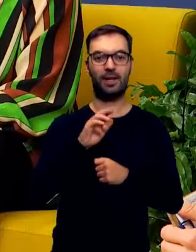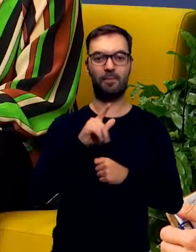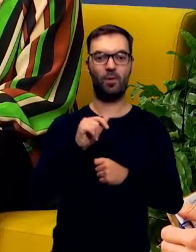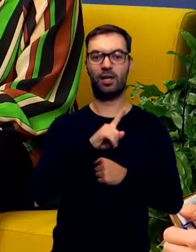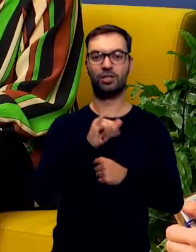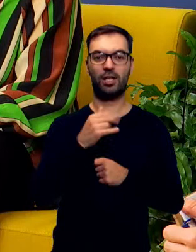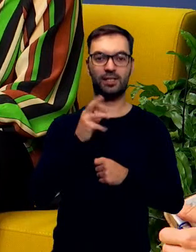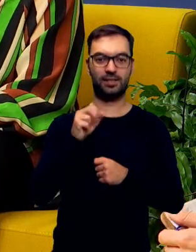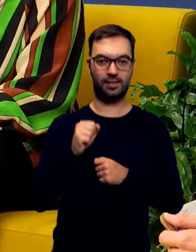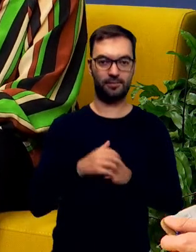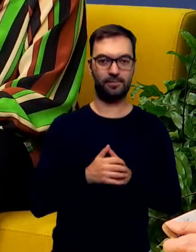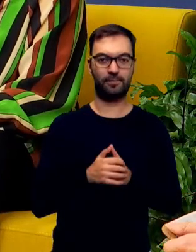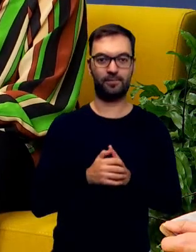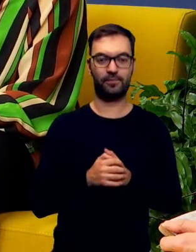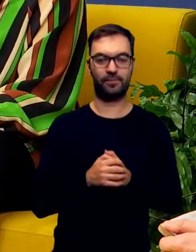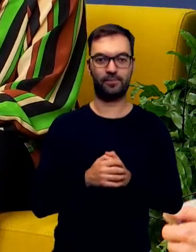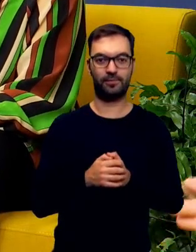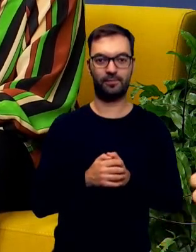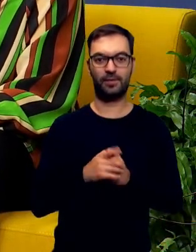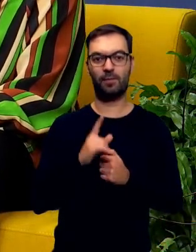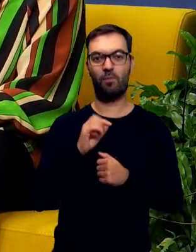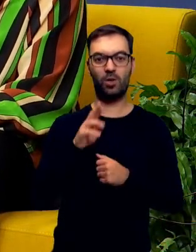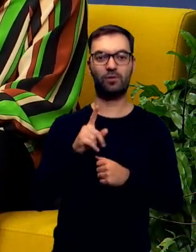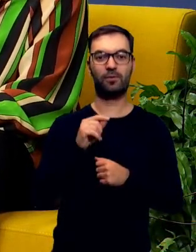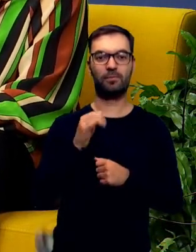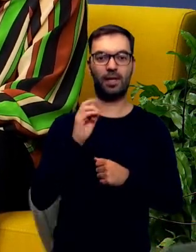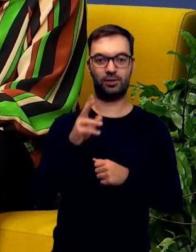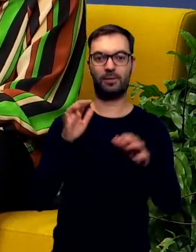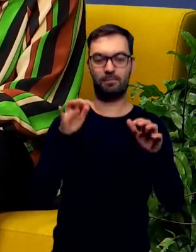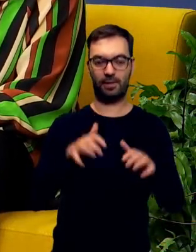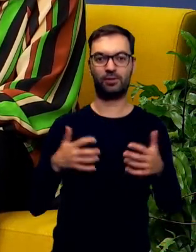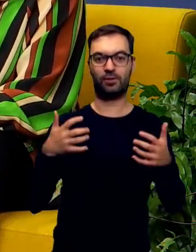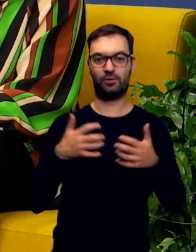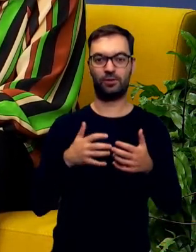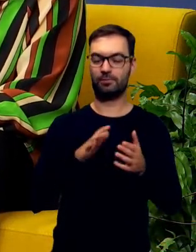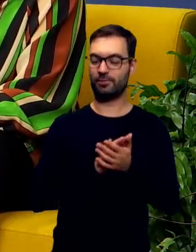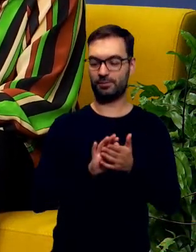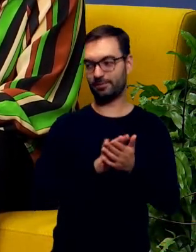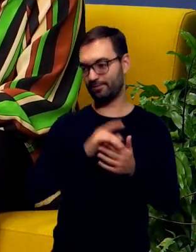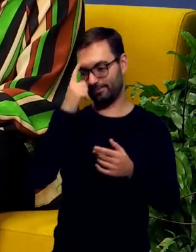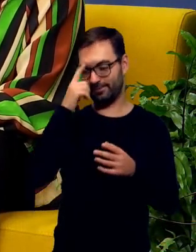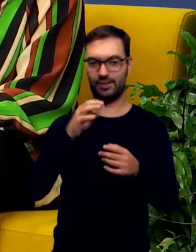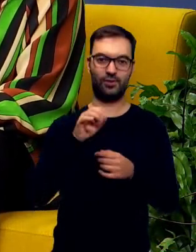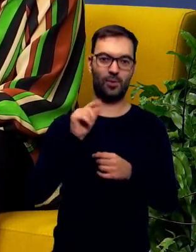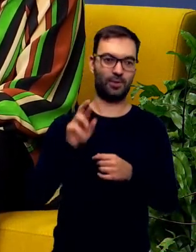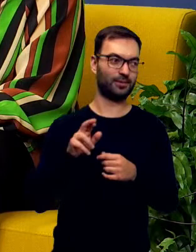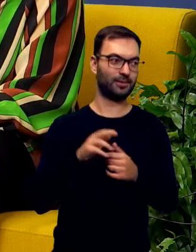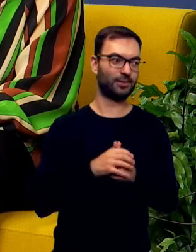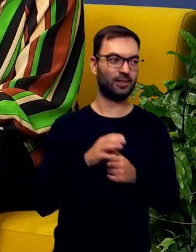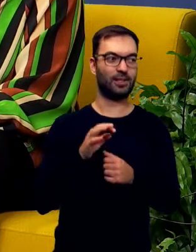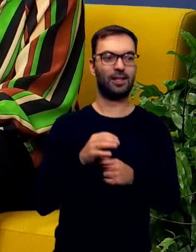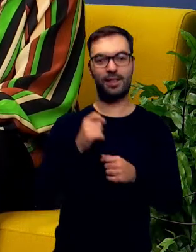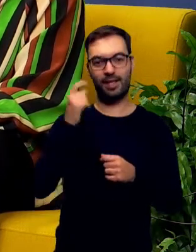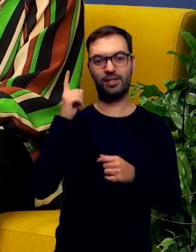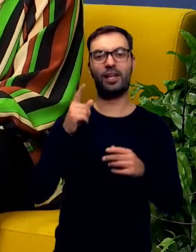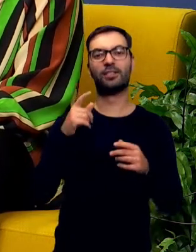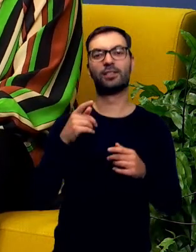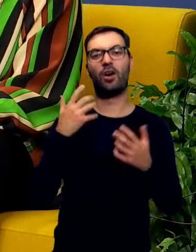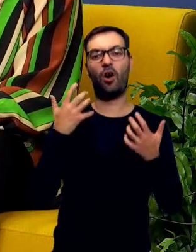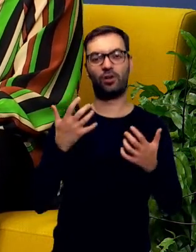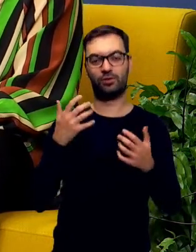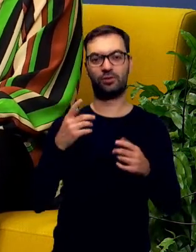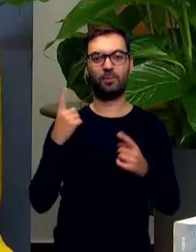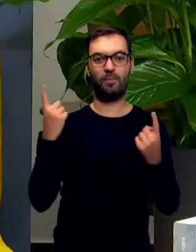Sabała-Zielińska, autorka. Bardzo dziękuję. Dzięki. Bolesław Pietrzyk, prezes Towarzystwa... Boże, co ja gadam? Topru, Tatrzańskiego Ochotniczego tak